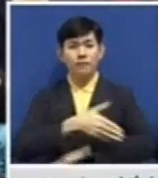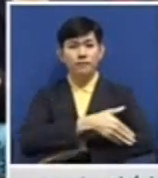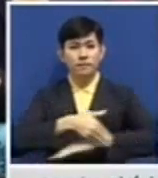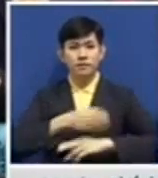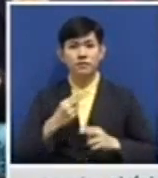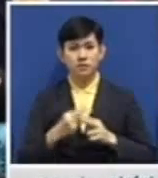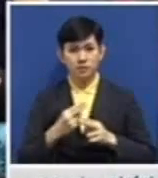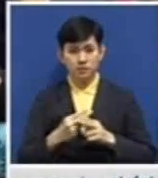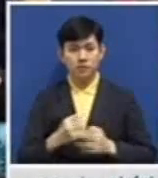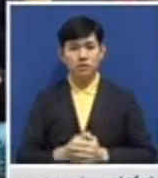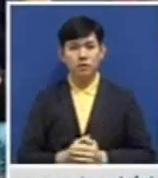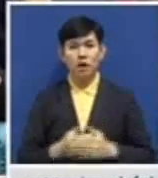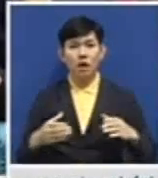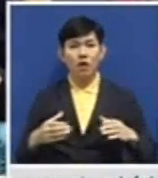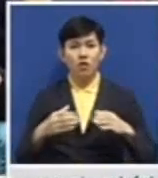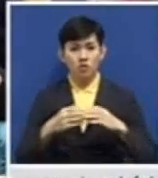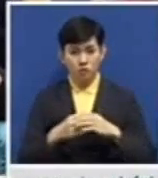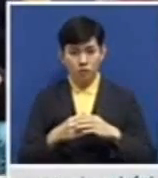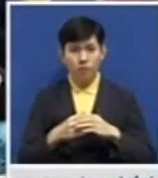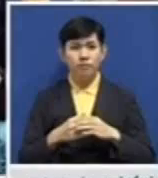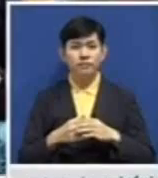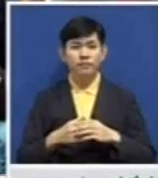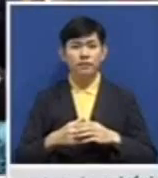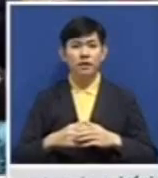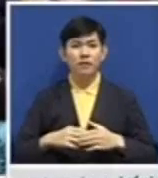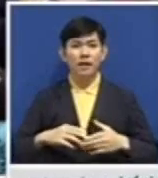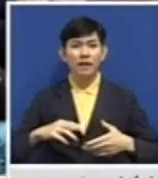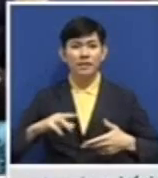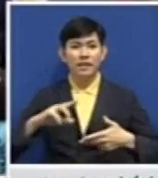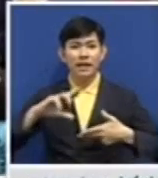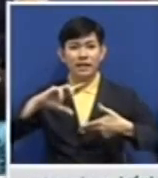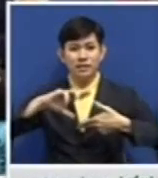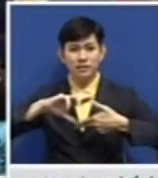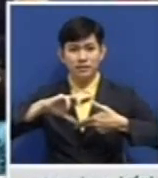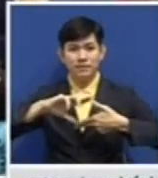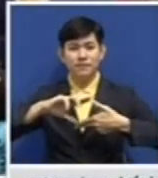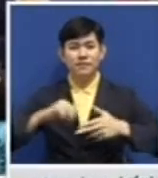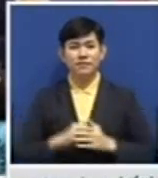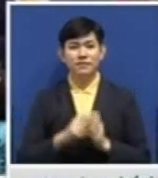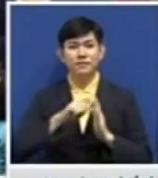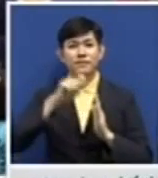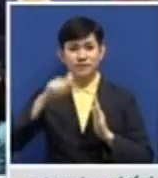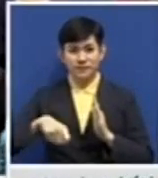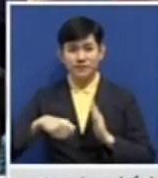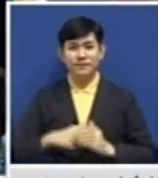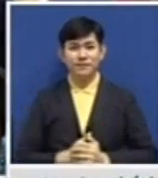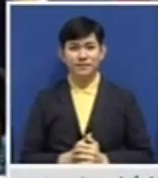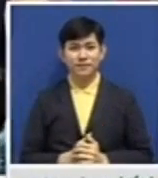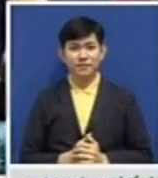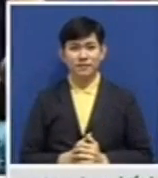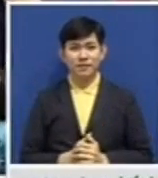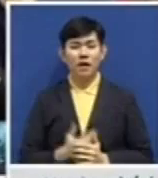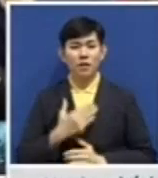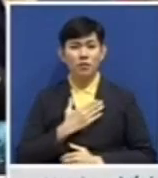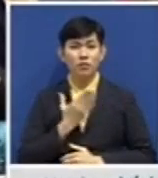ายชื่อพรรคพลังประชารัฐนครราชสีมาผมขออนุญาตเรียนท่านประธานว่าจ